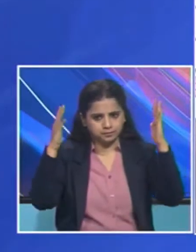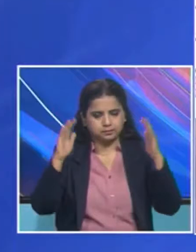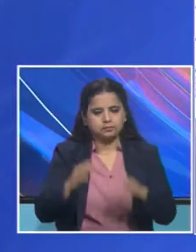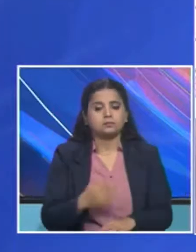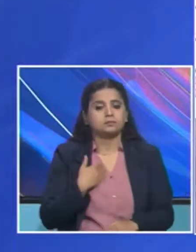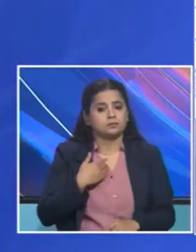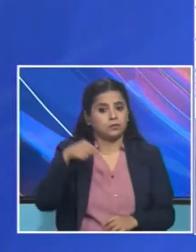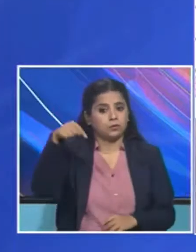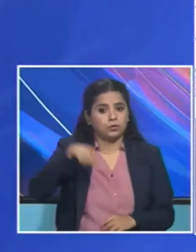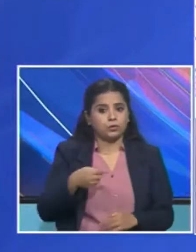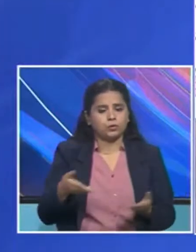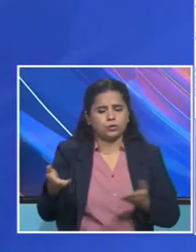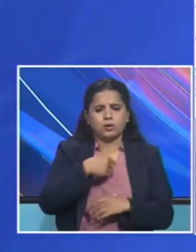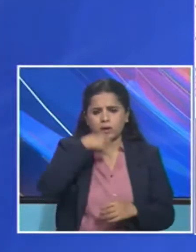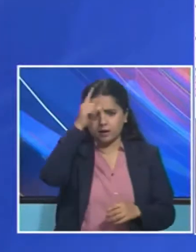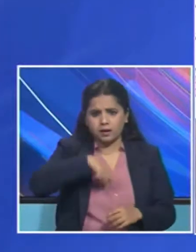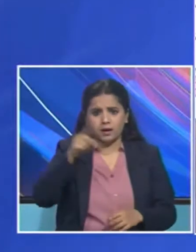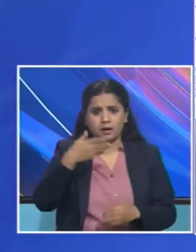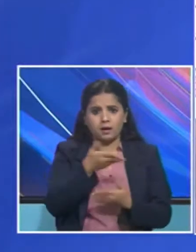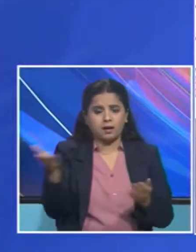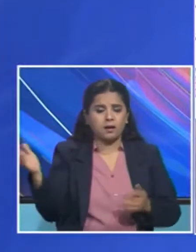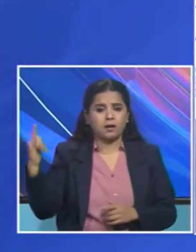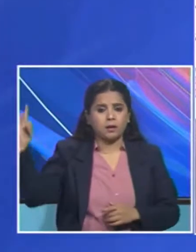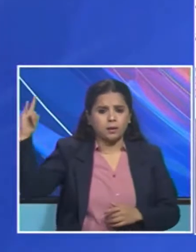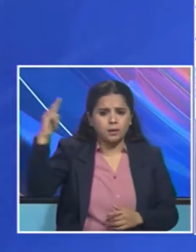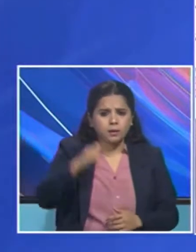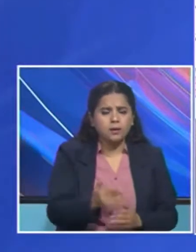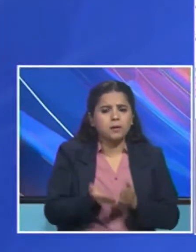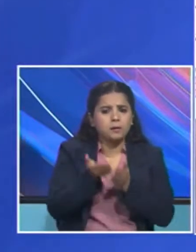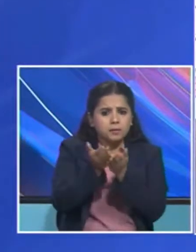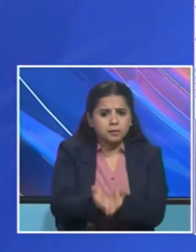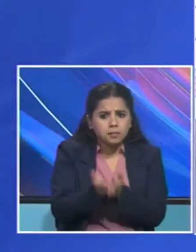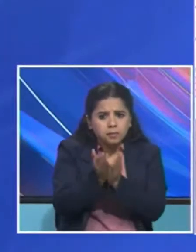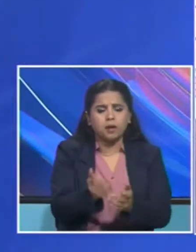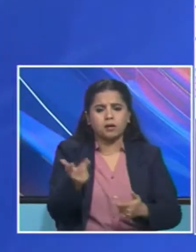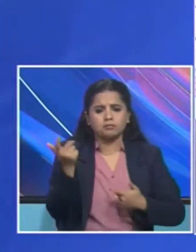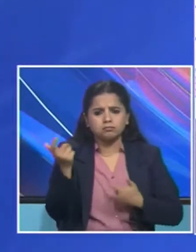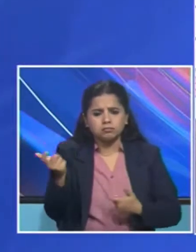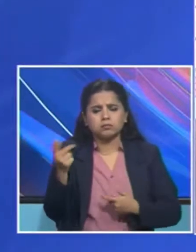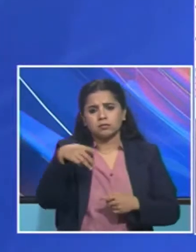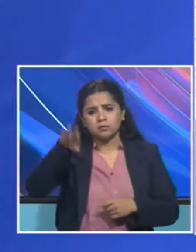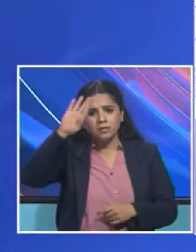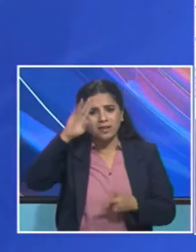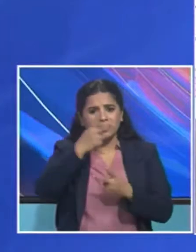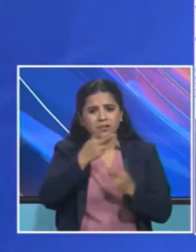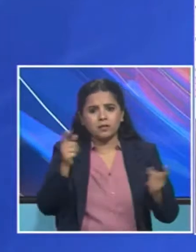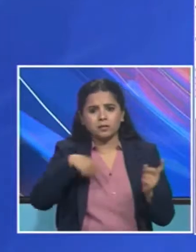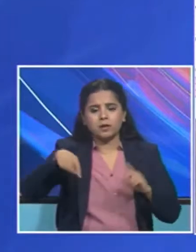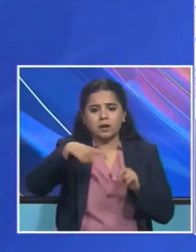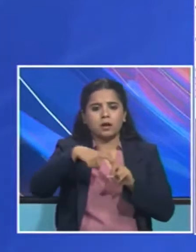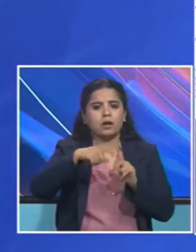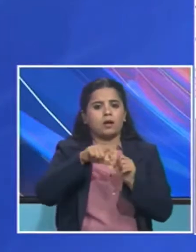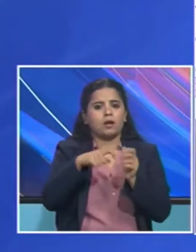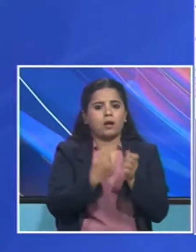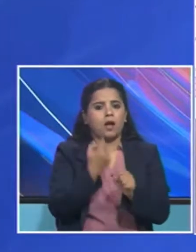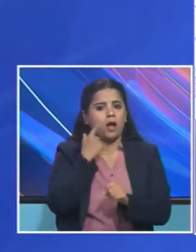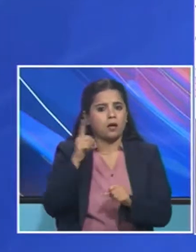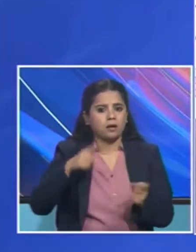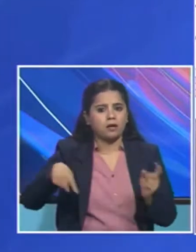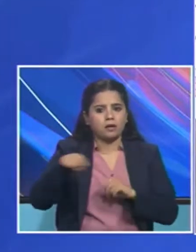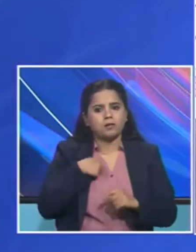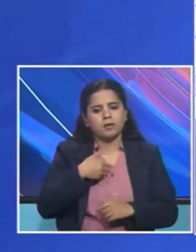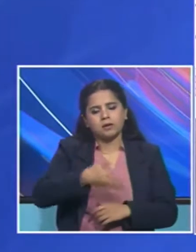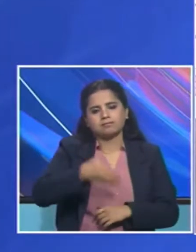मैं आज देश की सेनाओं को तथा देश के समस्त नागरिकों को कारगिल विजय दिवस की अग्रिम